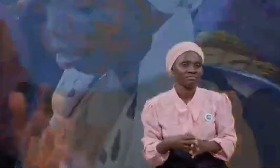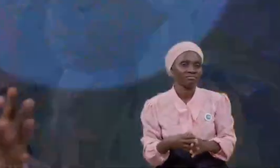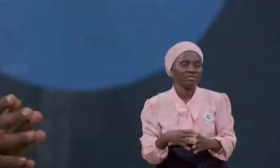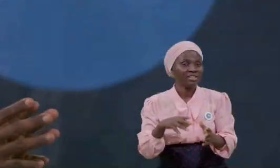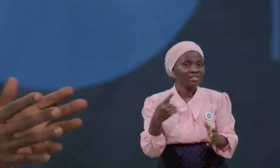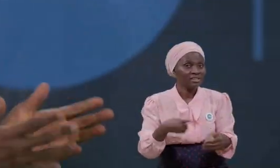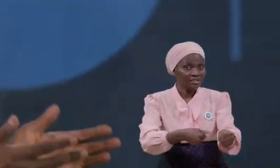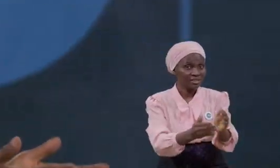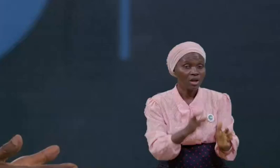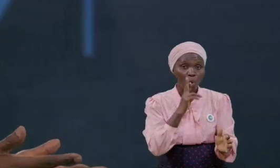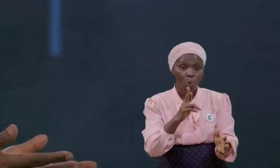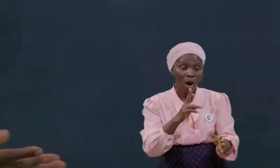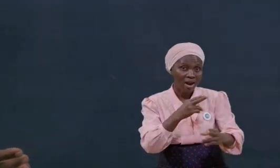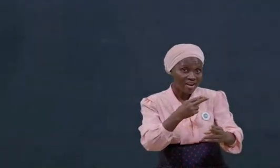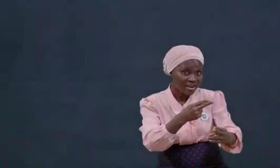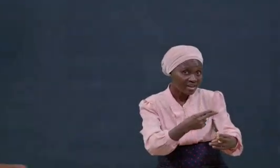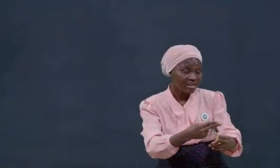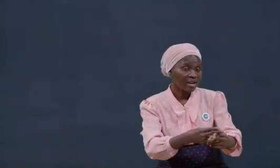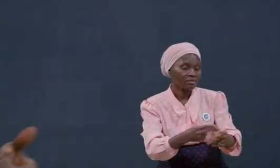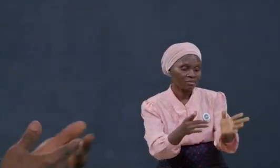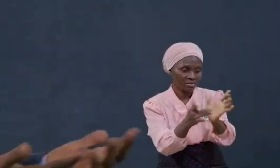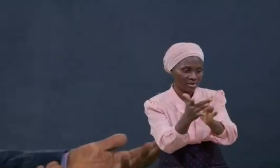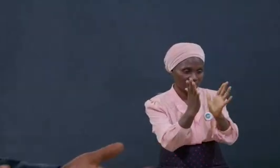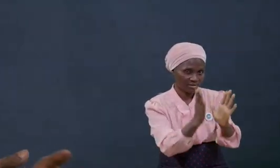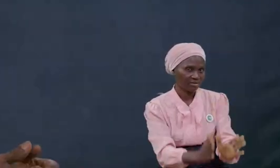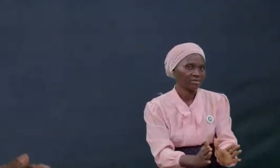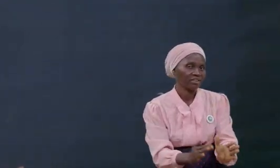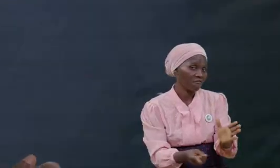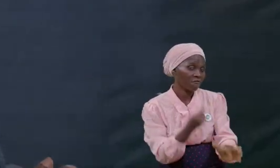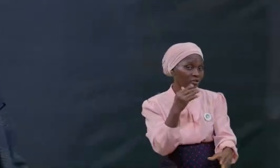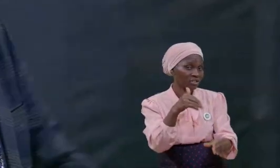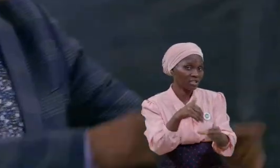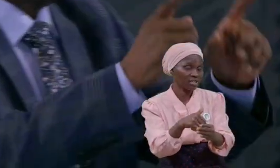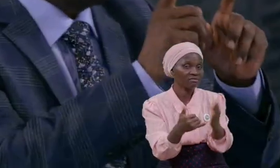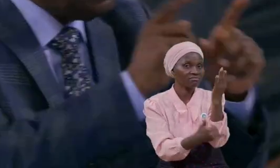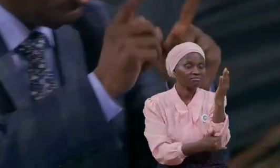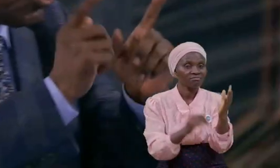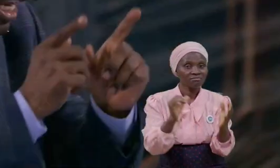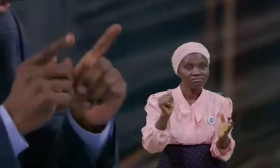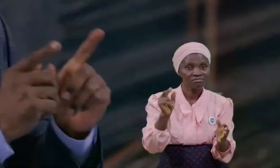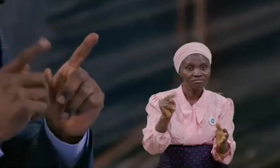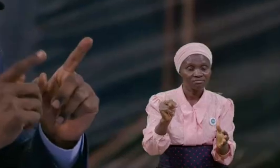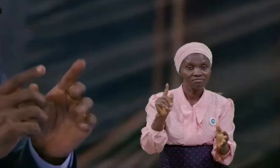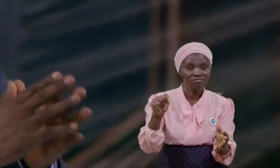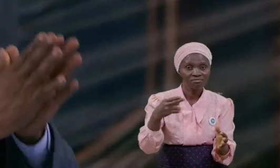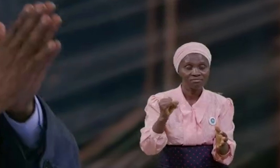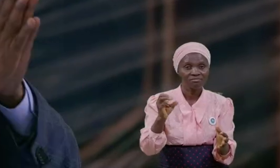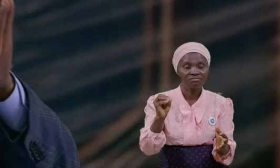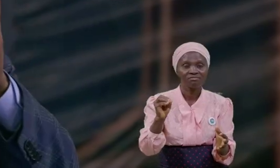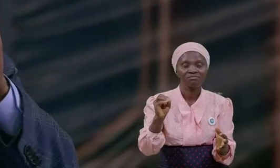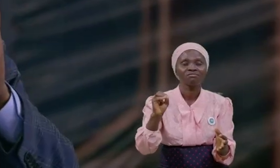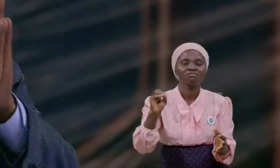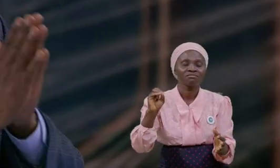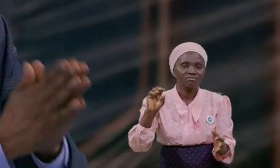à Antioche. Pour la première fois, ils sont devenus disciples de Christ. Et ces disciples,